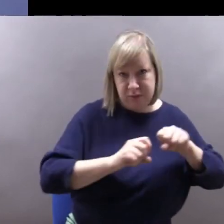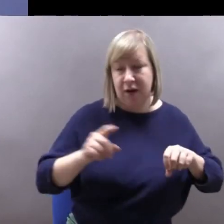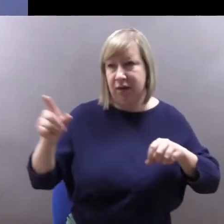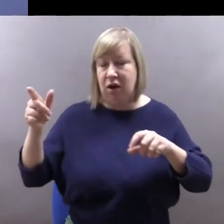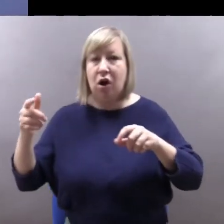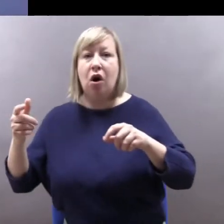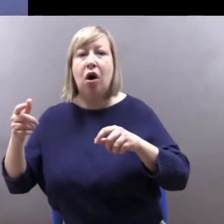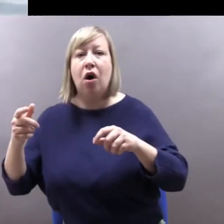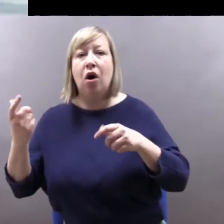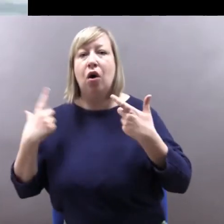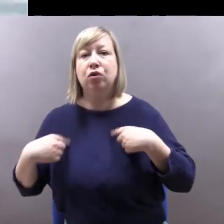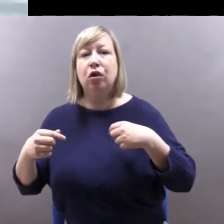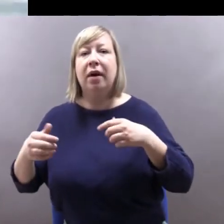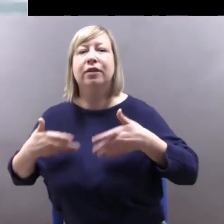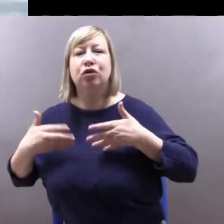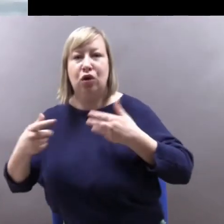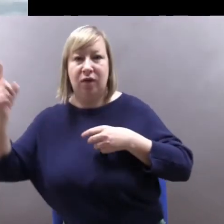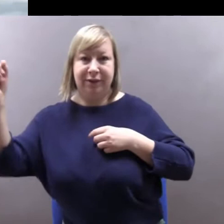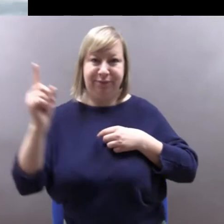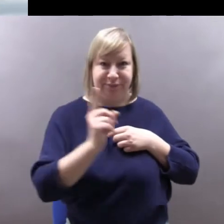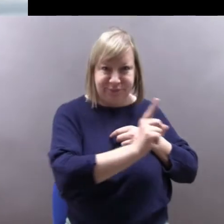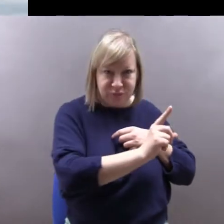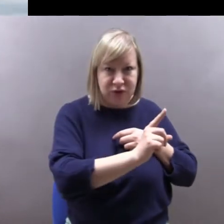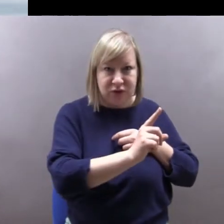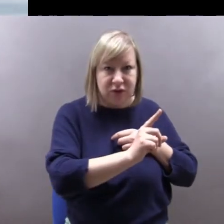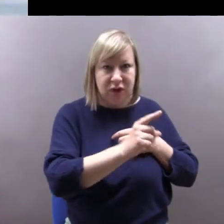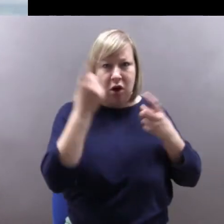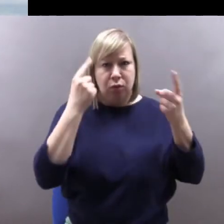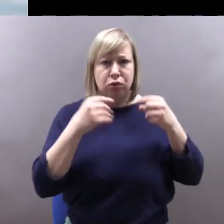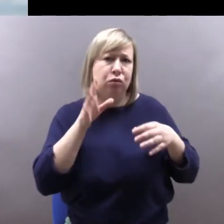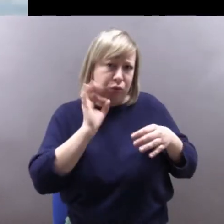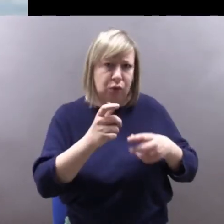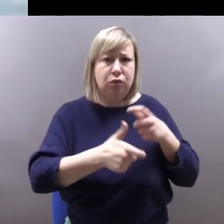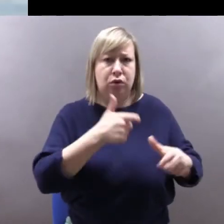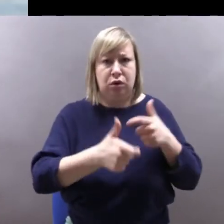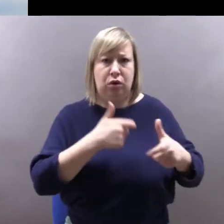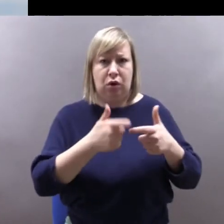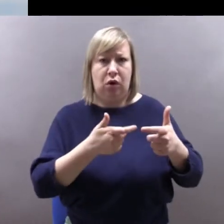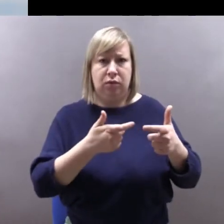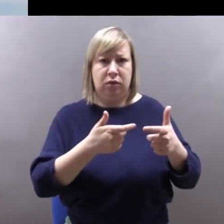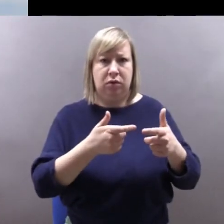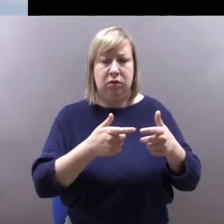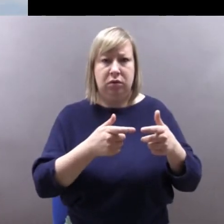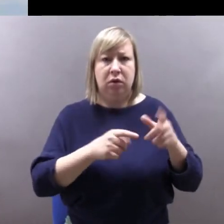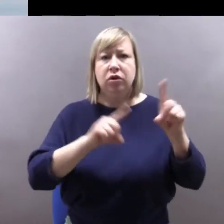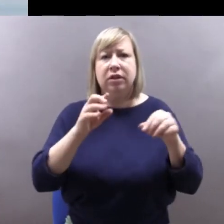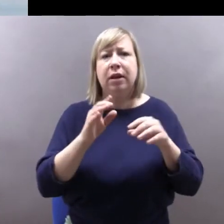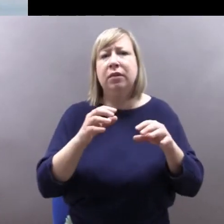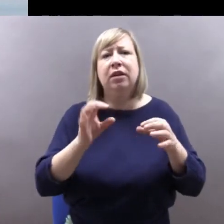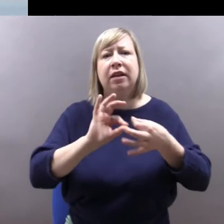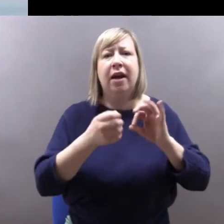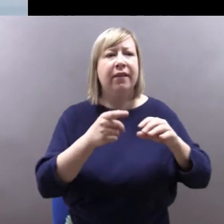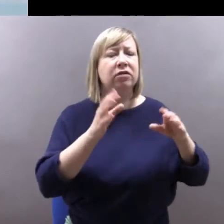Dobrze, źle brzmi. Robią jej przysługę. W sensie chcą im tak bardzo pomóc, że wyjdą nawet na